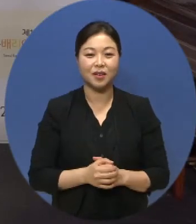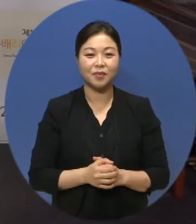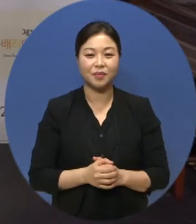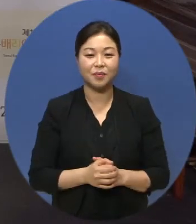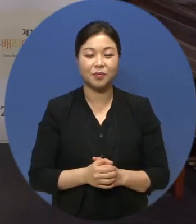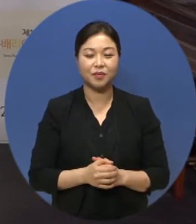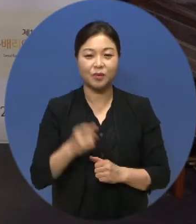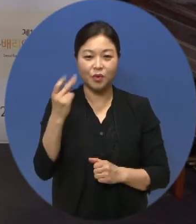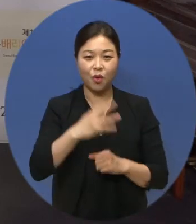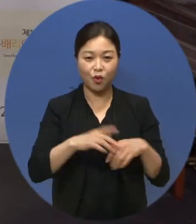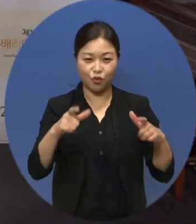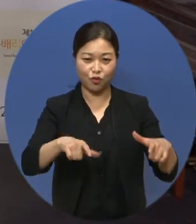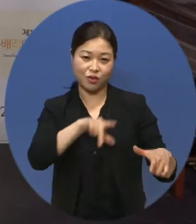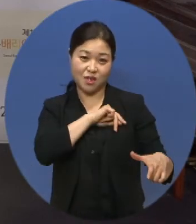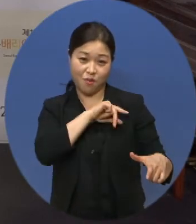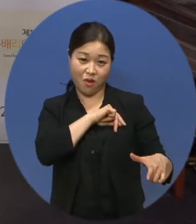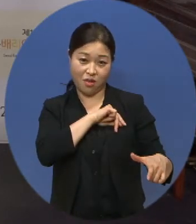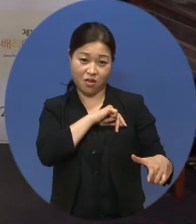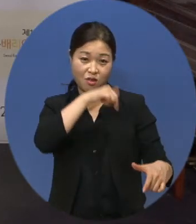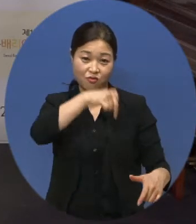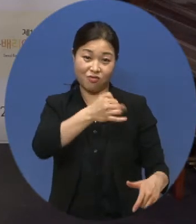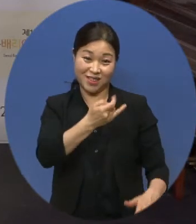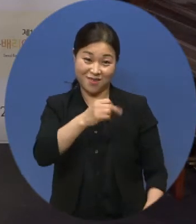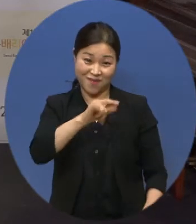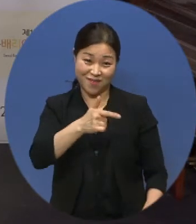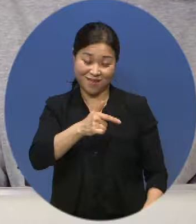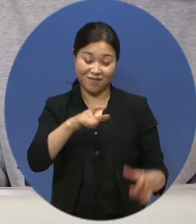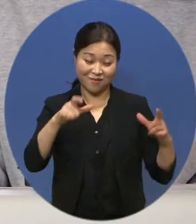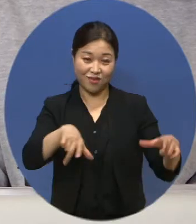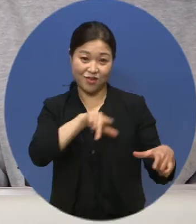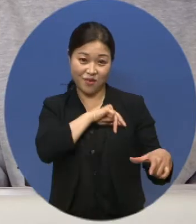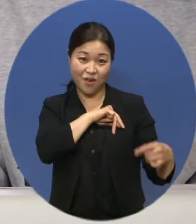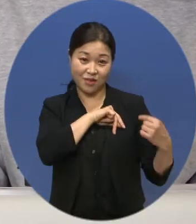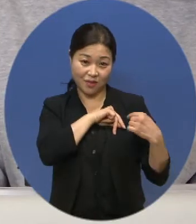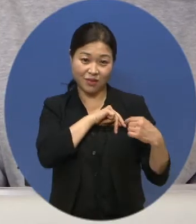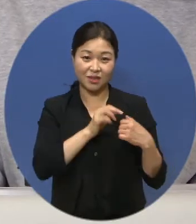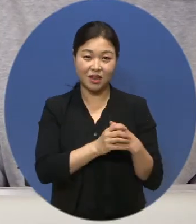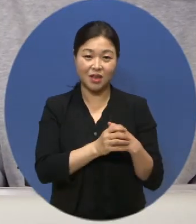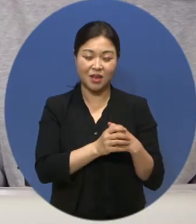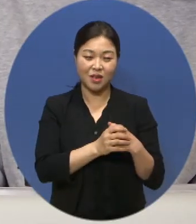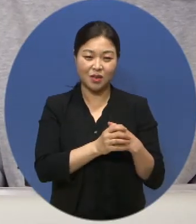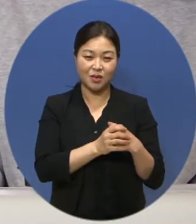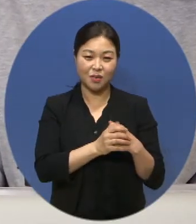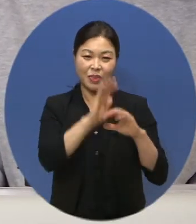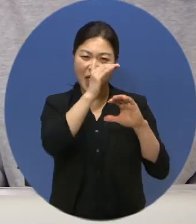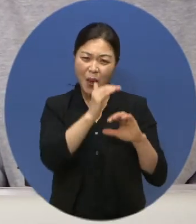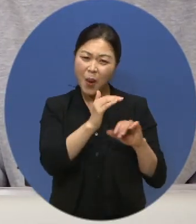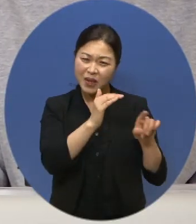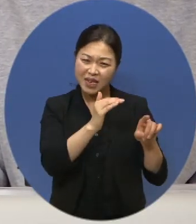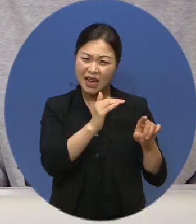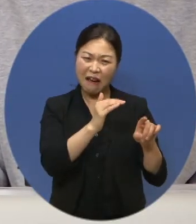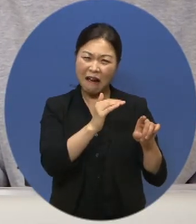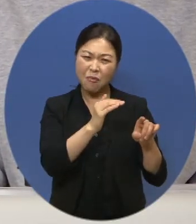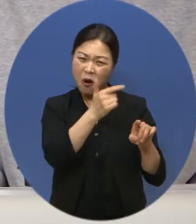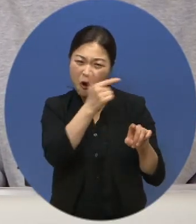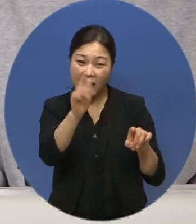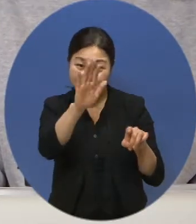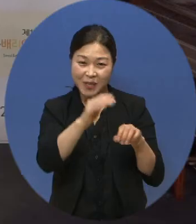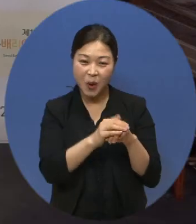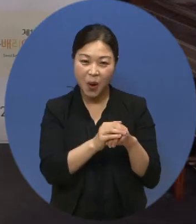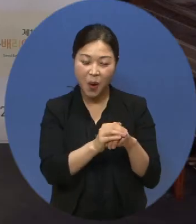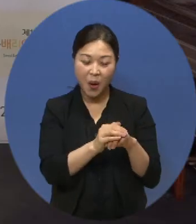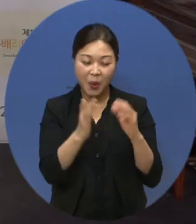또 이 구의원이라고 설정한 것도 뭔가 너무 규모가 커지는 것보다 이 동네 안에서 소소하게 이루어지면 재밌을 것